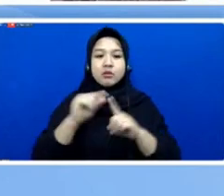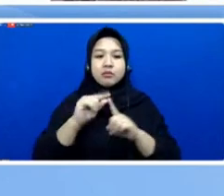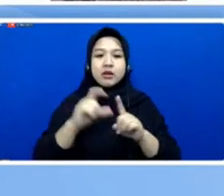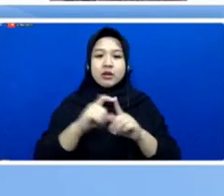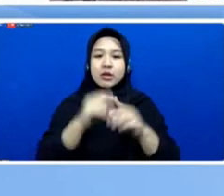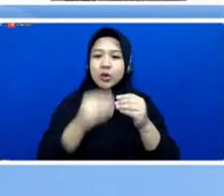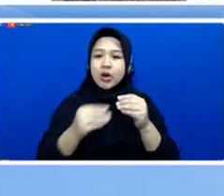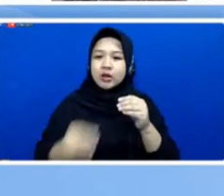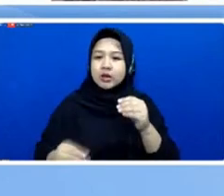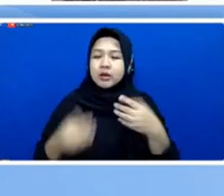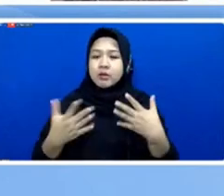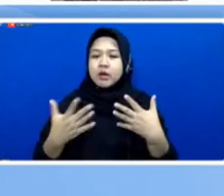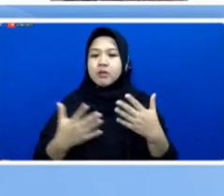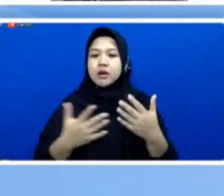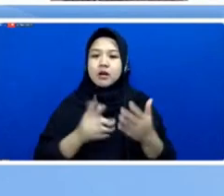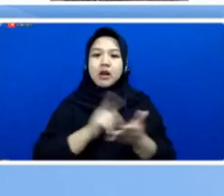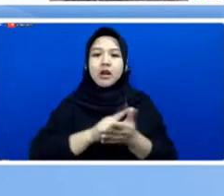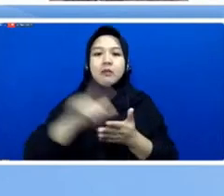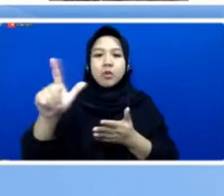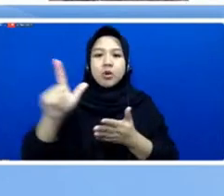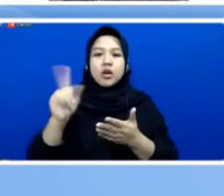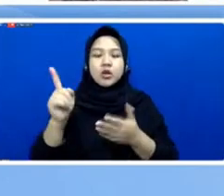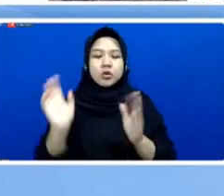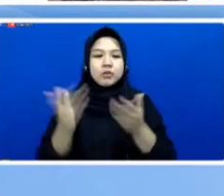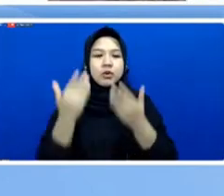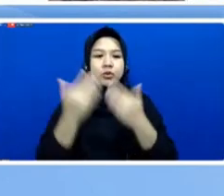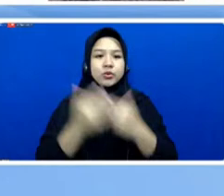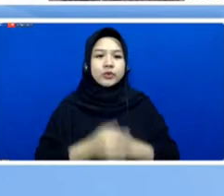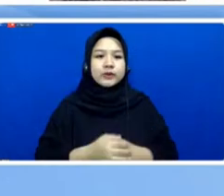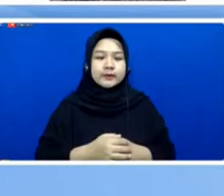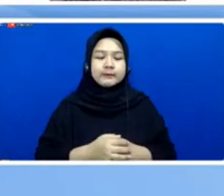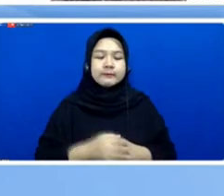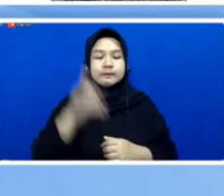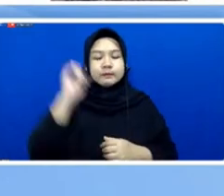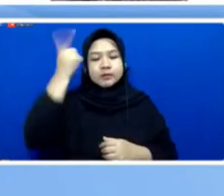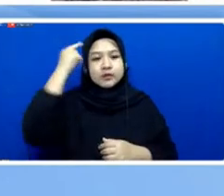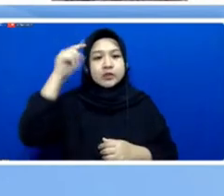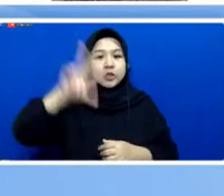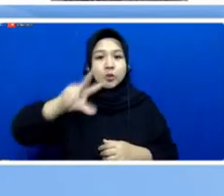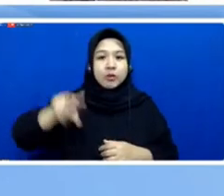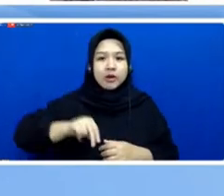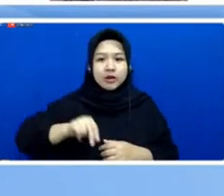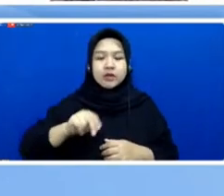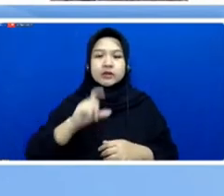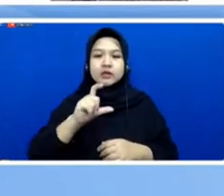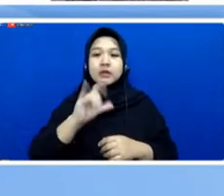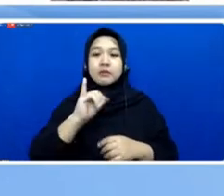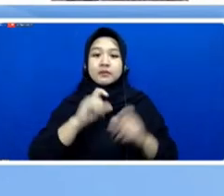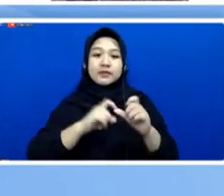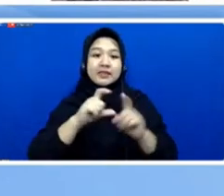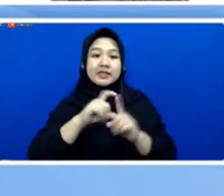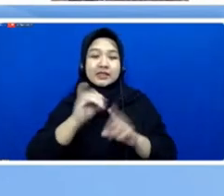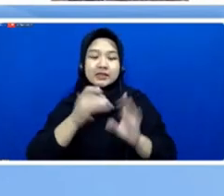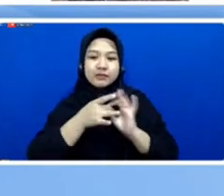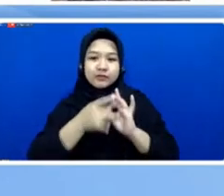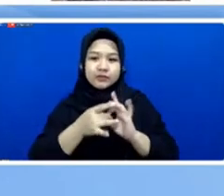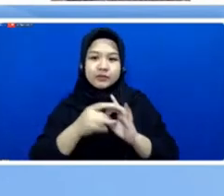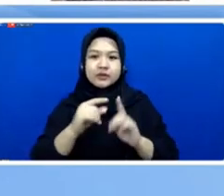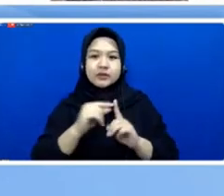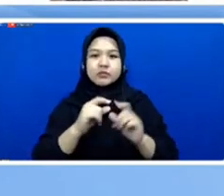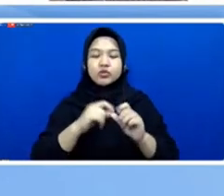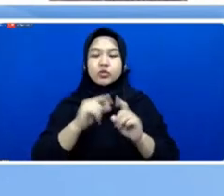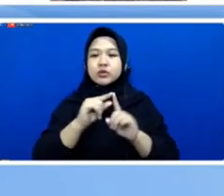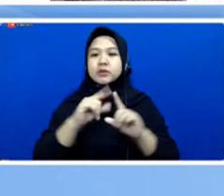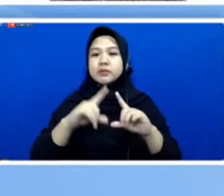sebenarnya bagaimana reporting system itu dibangun. Nah, kemudian Pemprov Jawa Barat dengan CISTI, kita berkolaborasi dengan Puspa. Next lagi,